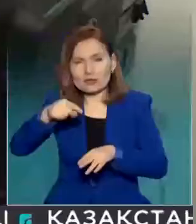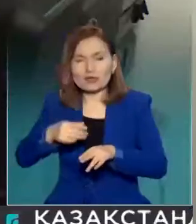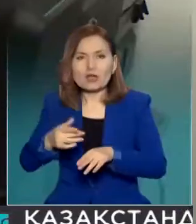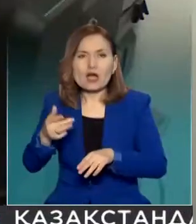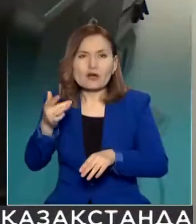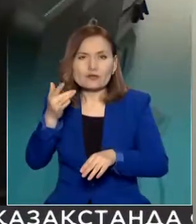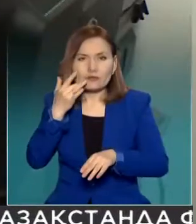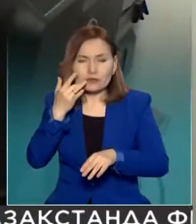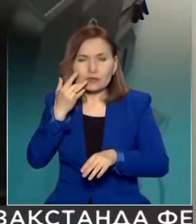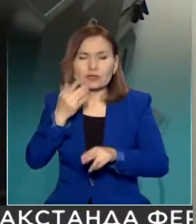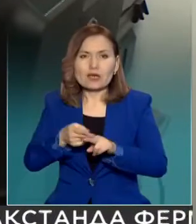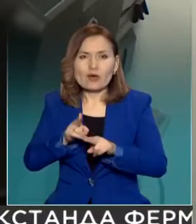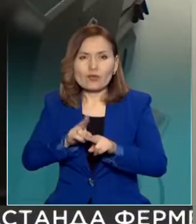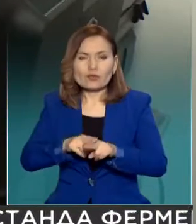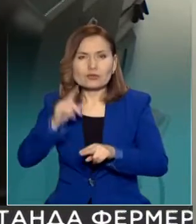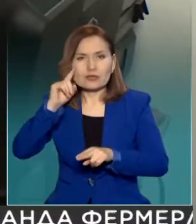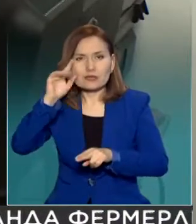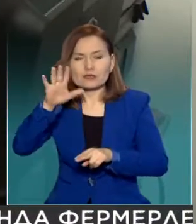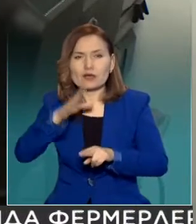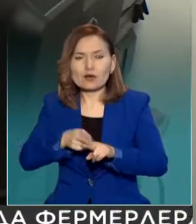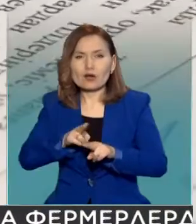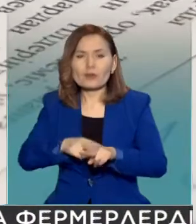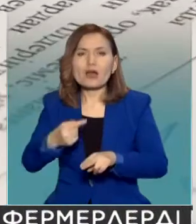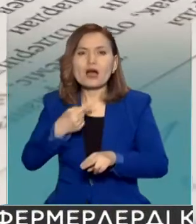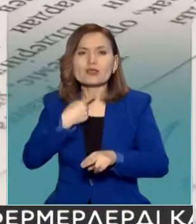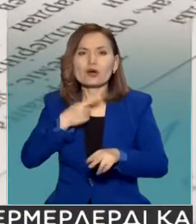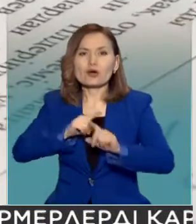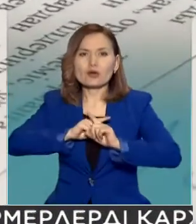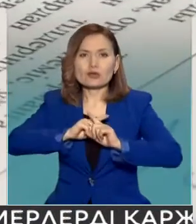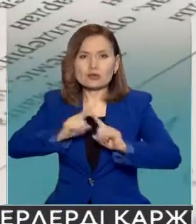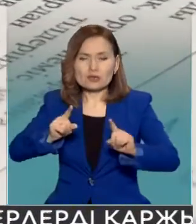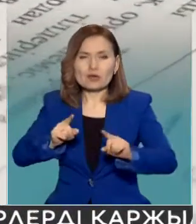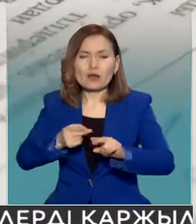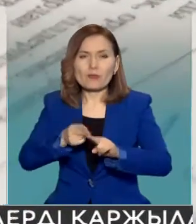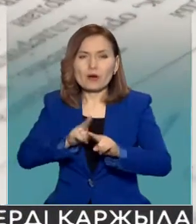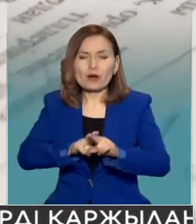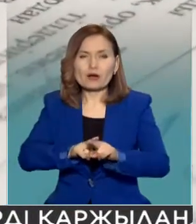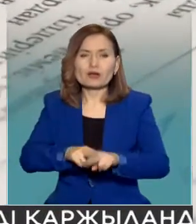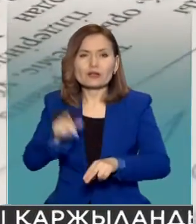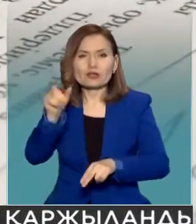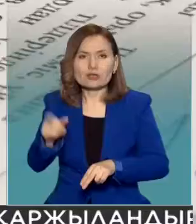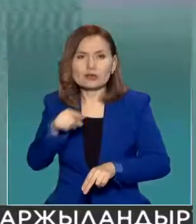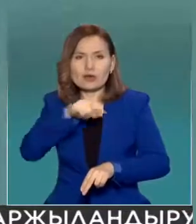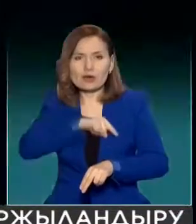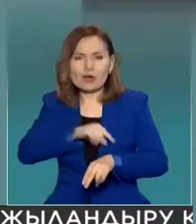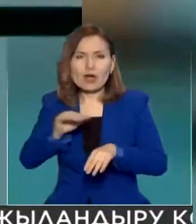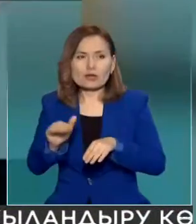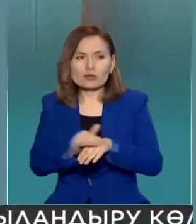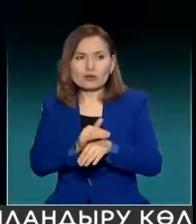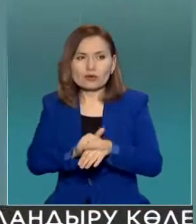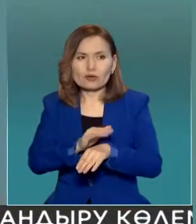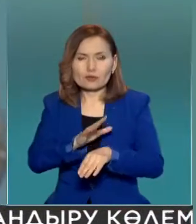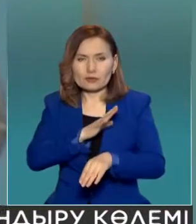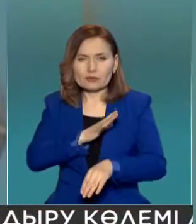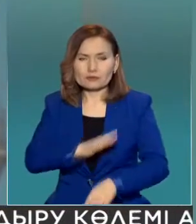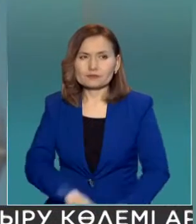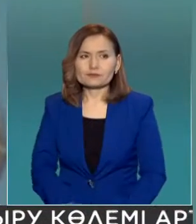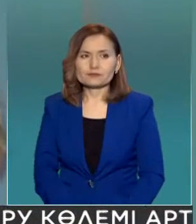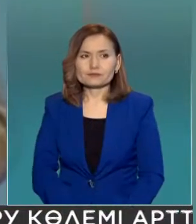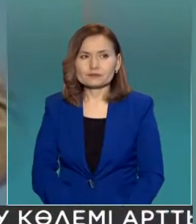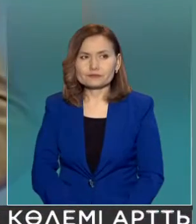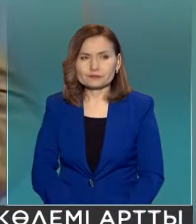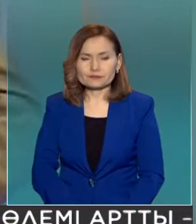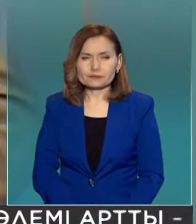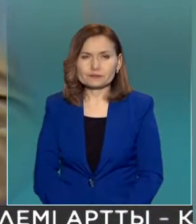тұр. Себеп оның қайталанбас үні мен көпке ұқсамайтын өзіндік қолтаңбасы ерекше тұғын. Фильм киностудия шығарған Таудан